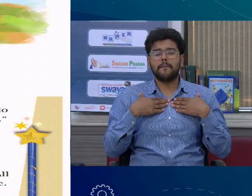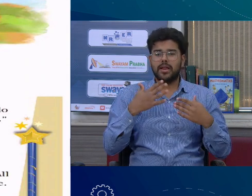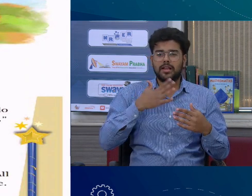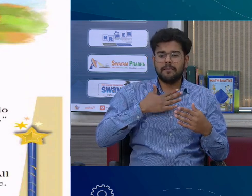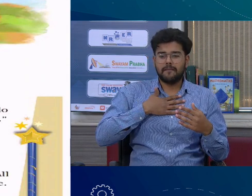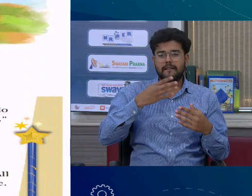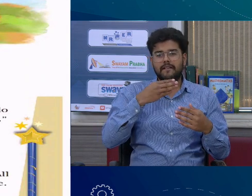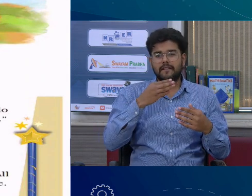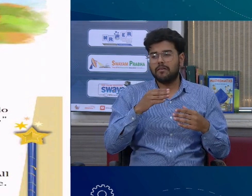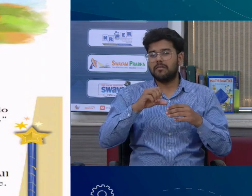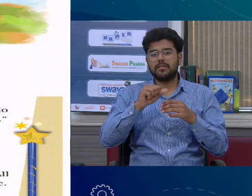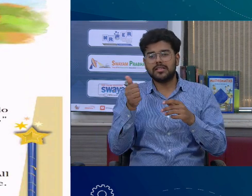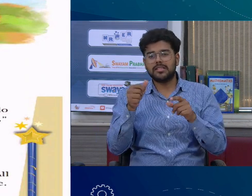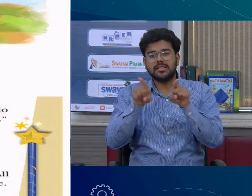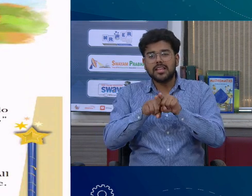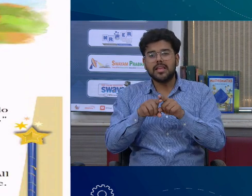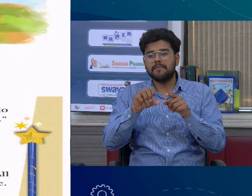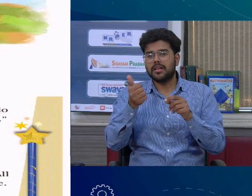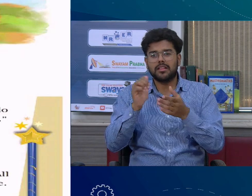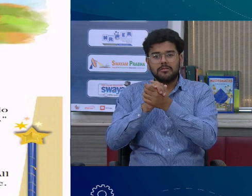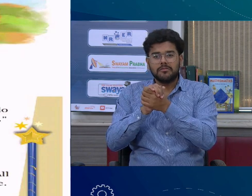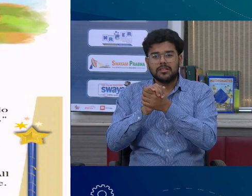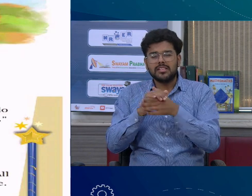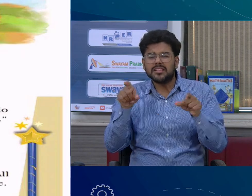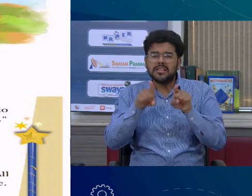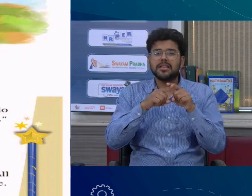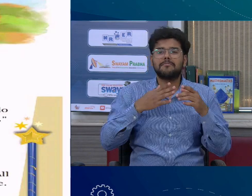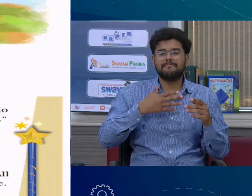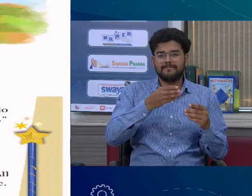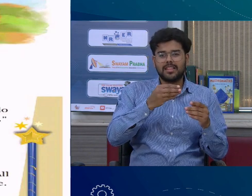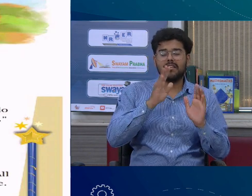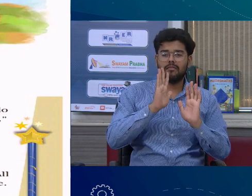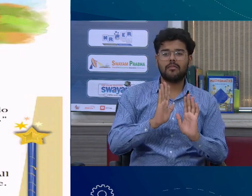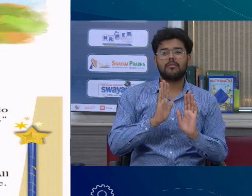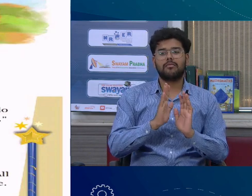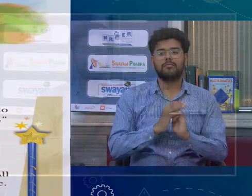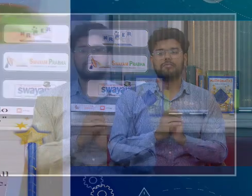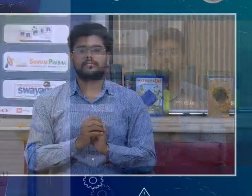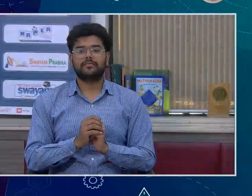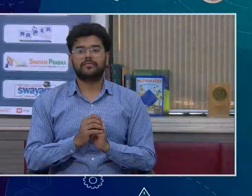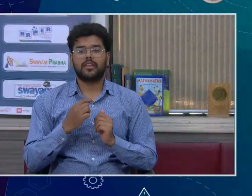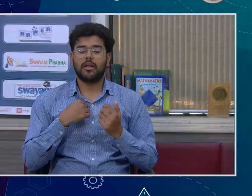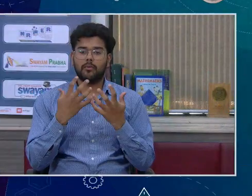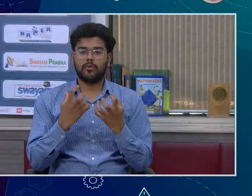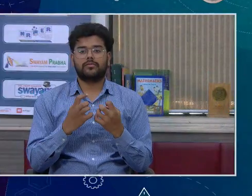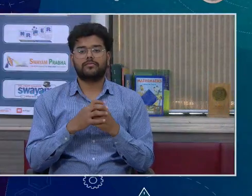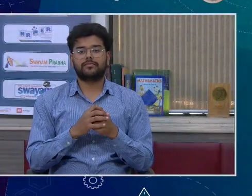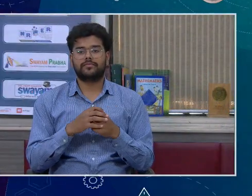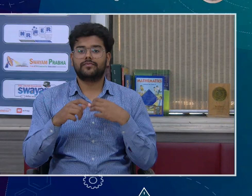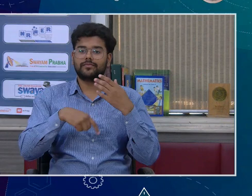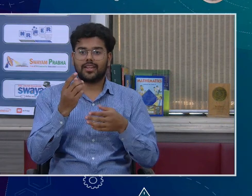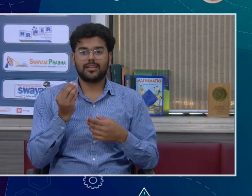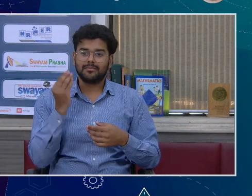friends. So fir tree ने बोला मुझे मेरे दूसरे दोस्तों की तरह ऐसे वाले पत्ते दे दो. Next